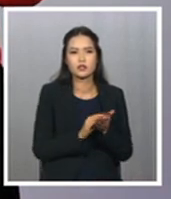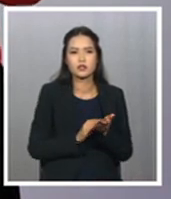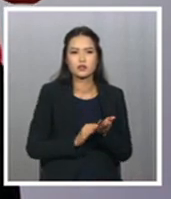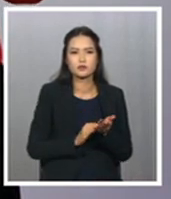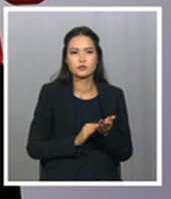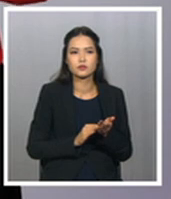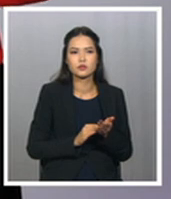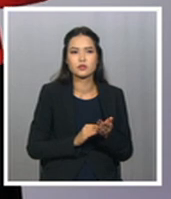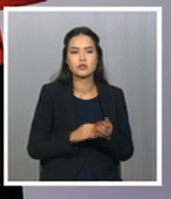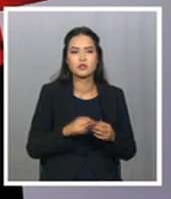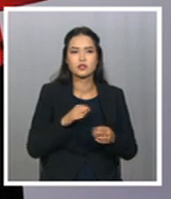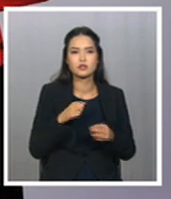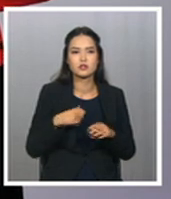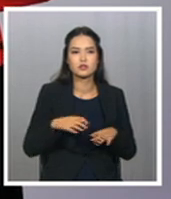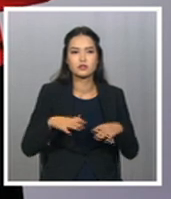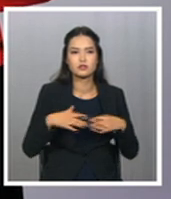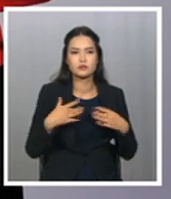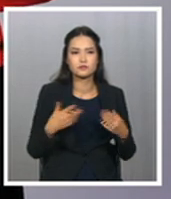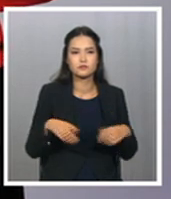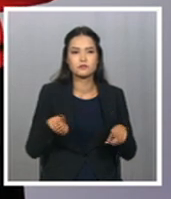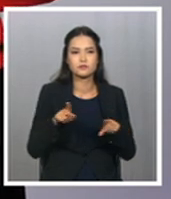келбеті дәл осындай.